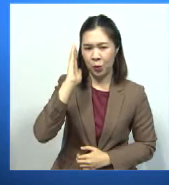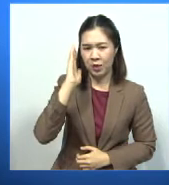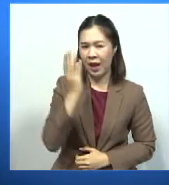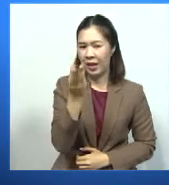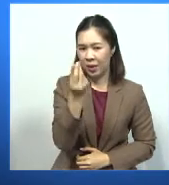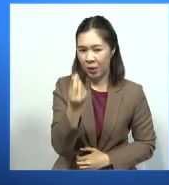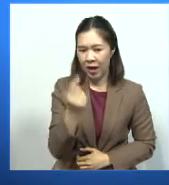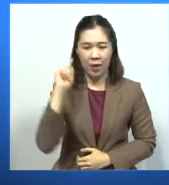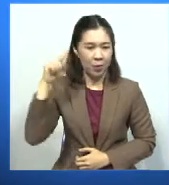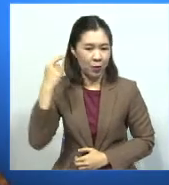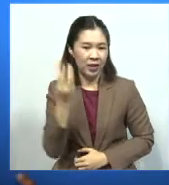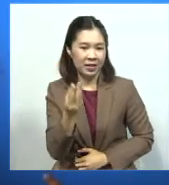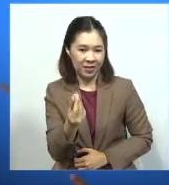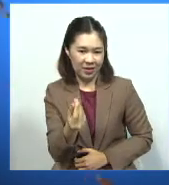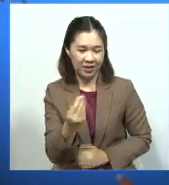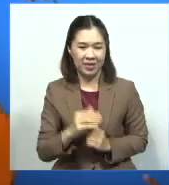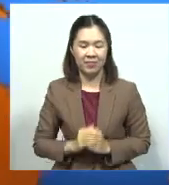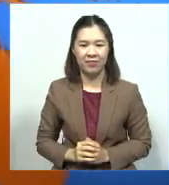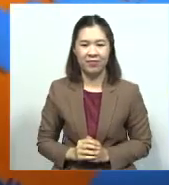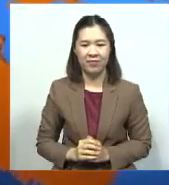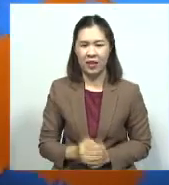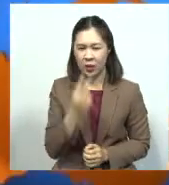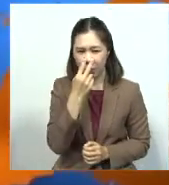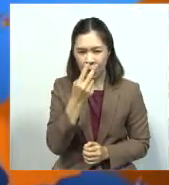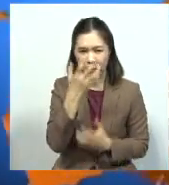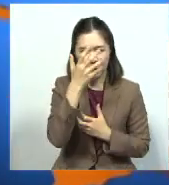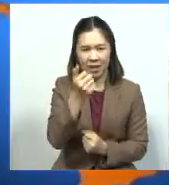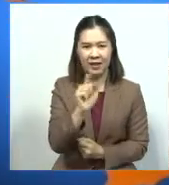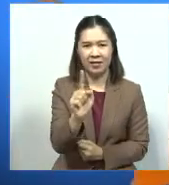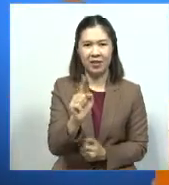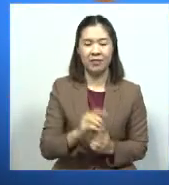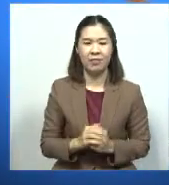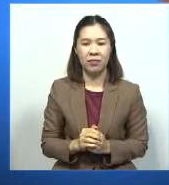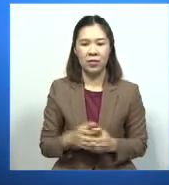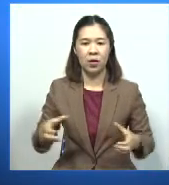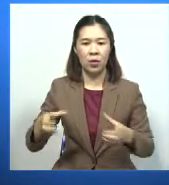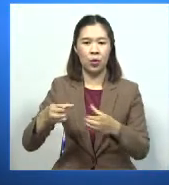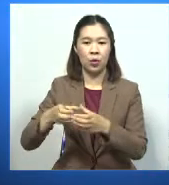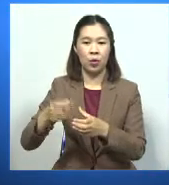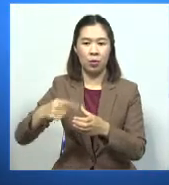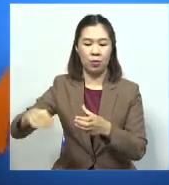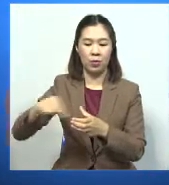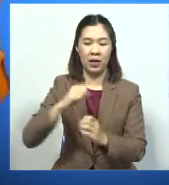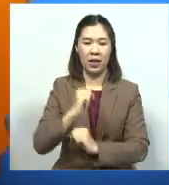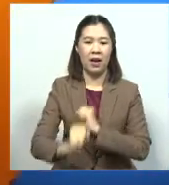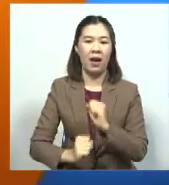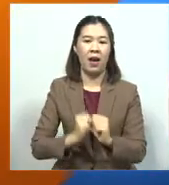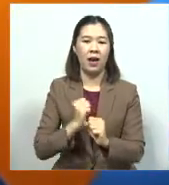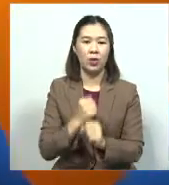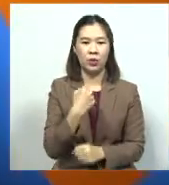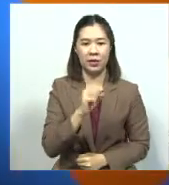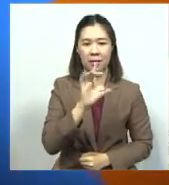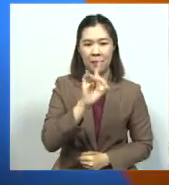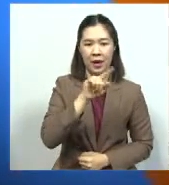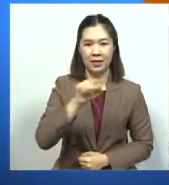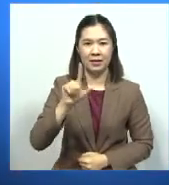หร่ผู้หญิงเท่าไหร่ที่สำคัญที่น่าสนใจอยู่ตรงนี้ด้วยค่ะ เป็นไงครับ กลุ่ม First Vote กล ุ่ มที่มีสิทธิ์เลือกตั้งครั้งแรก 18ถึ